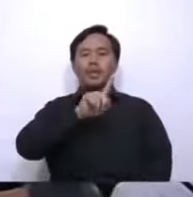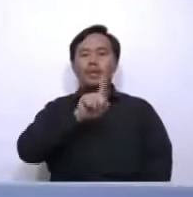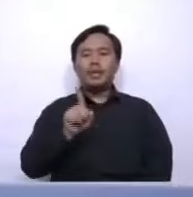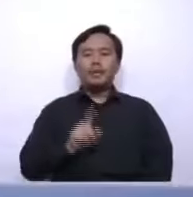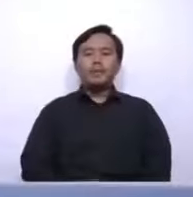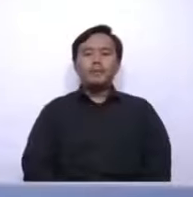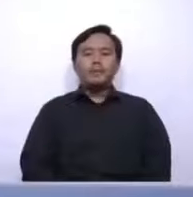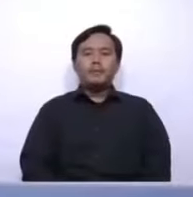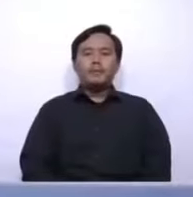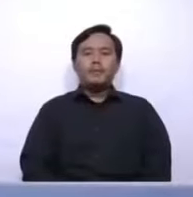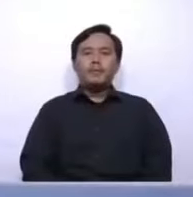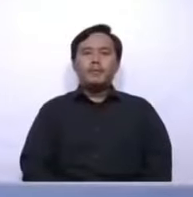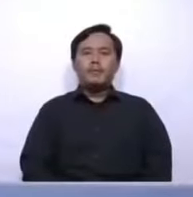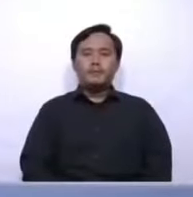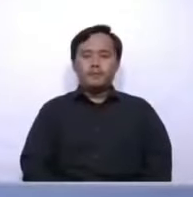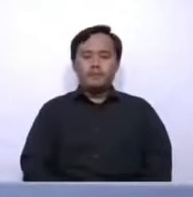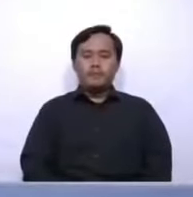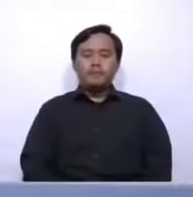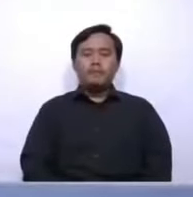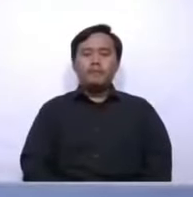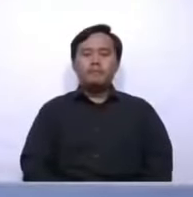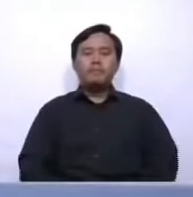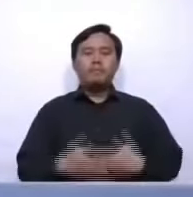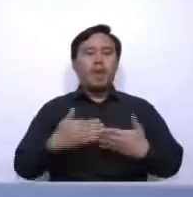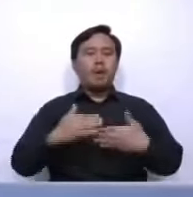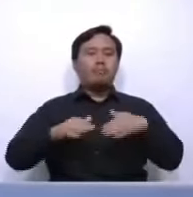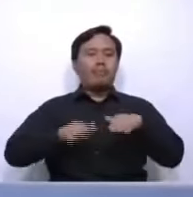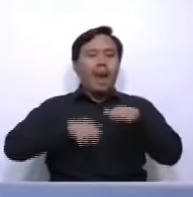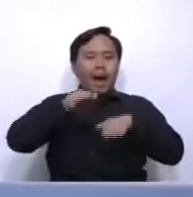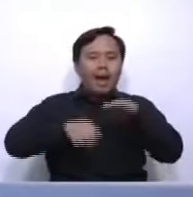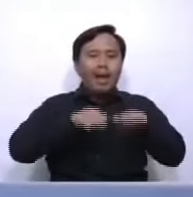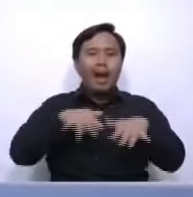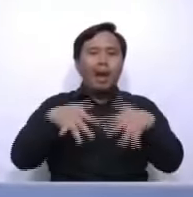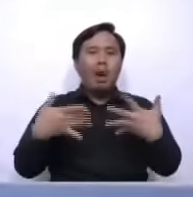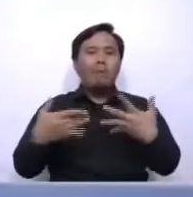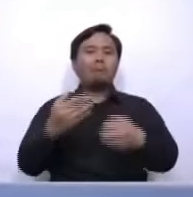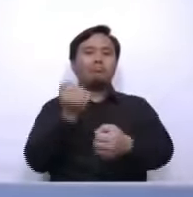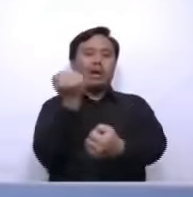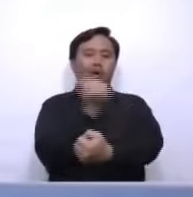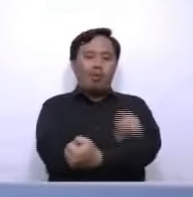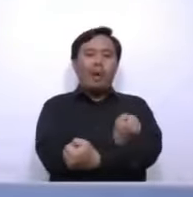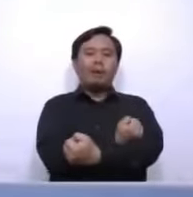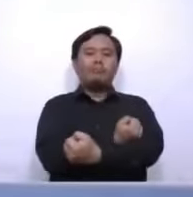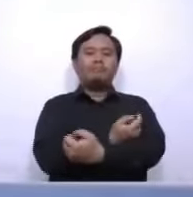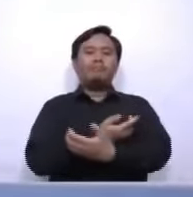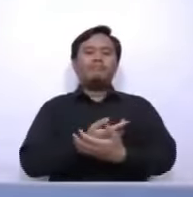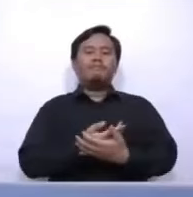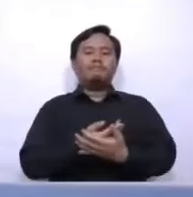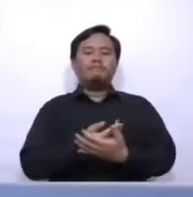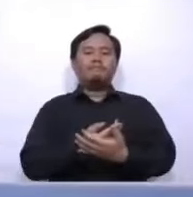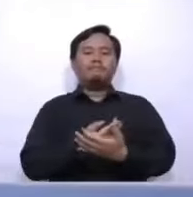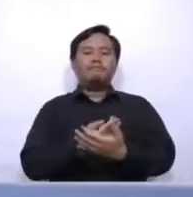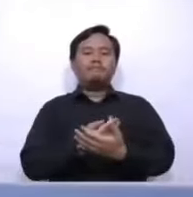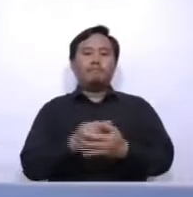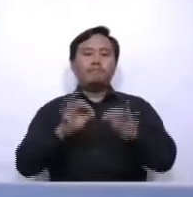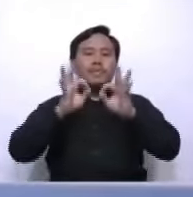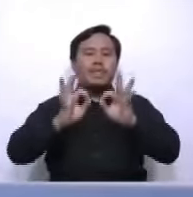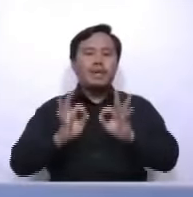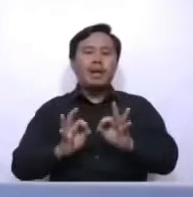kami persilakan. Sehebat apapun langkah yang akan ditangani menangani narkoba, tanpa fundamen yang kuat,